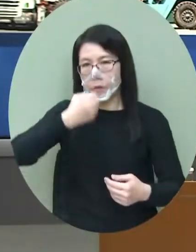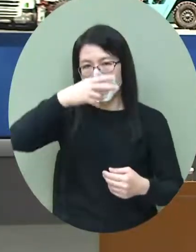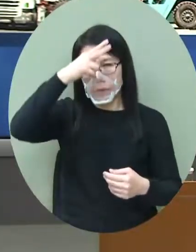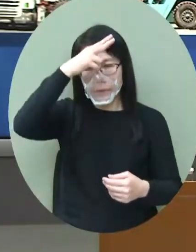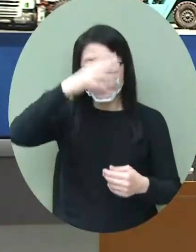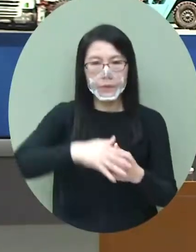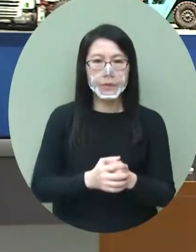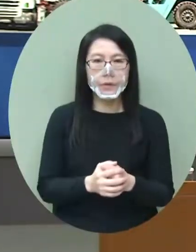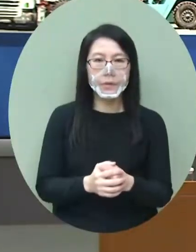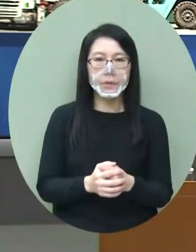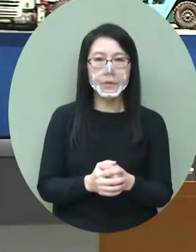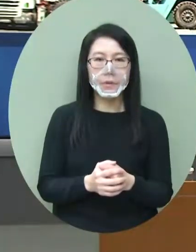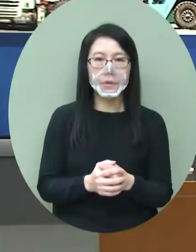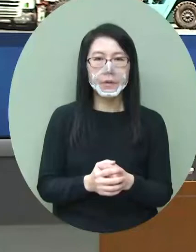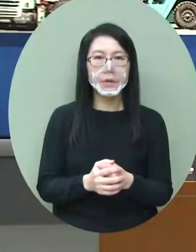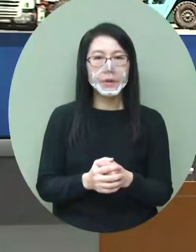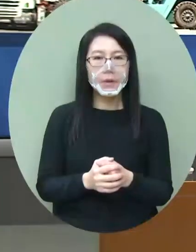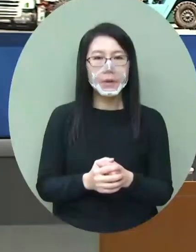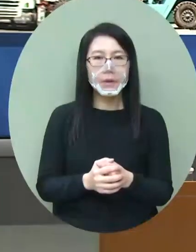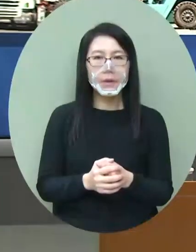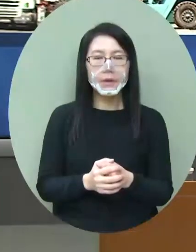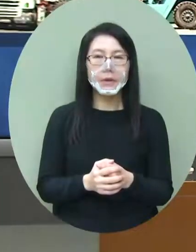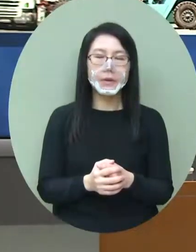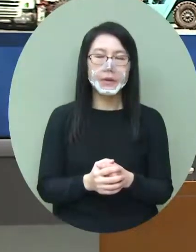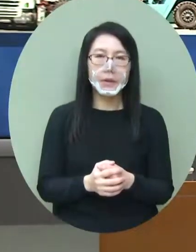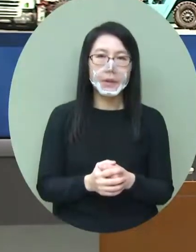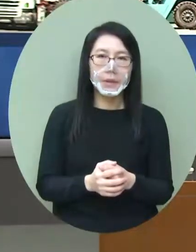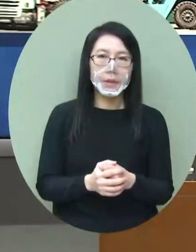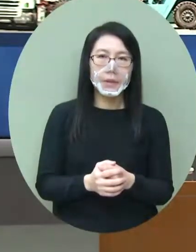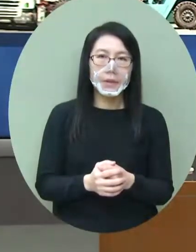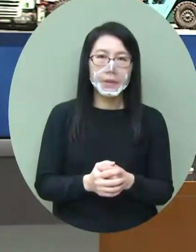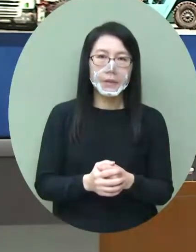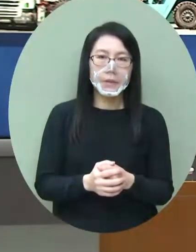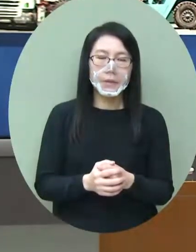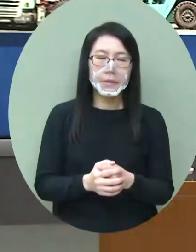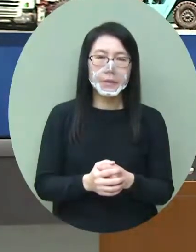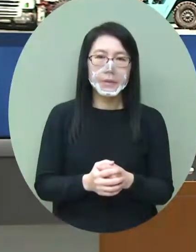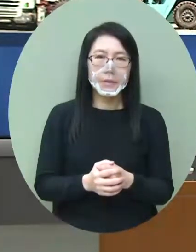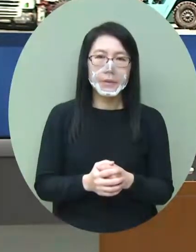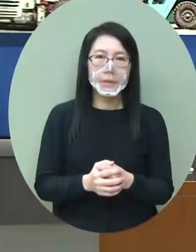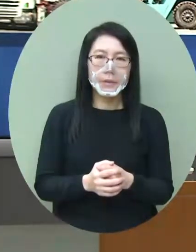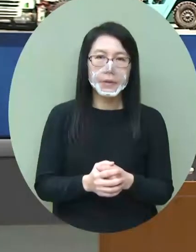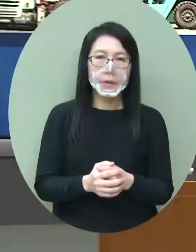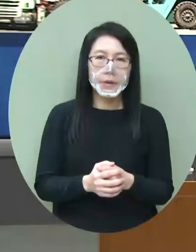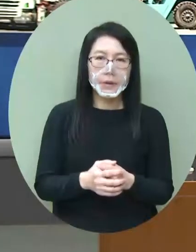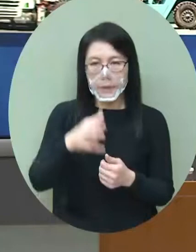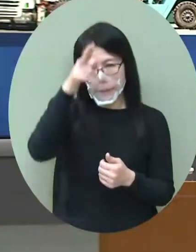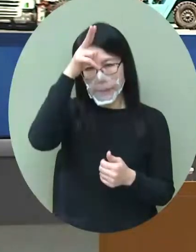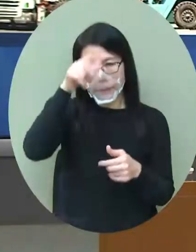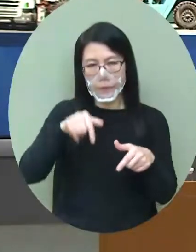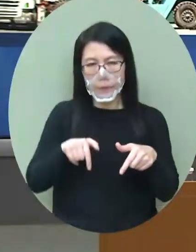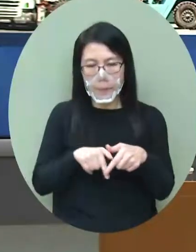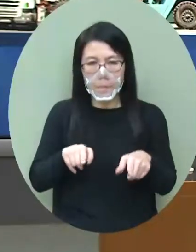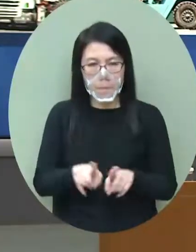是一个整体，上下团结来抗击疫情。我就不希望有更多的揣